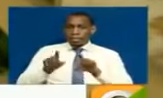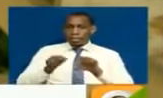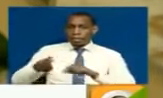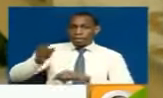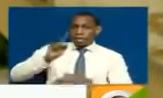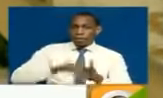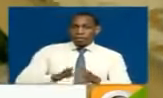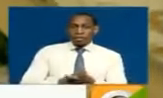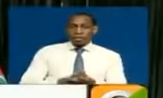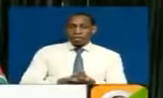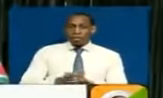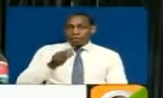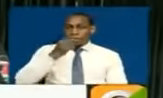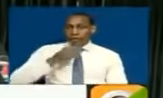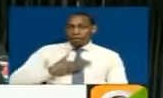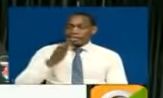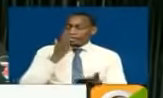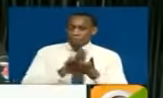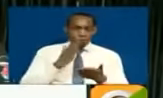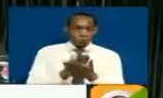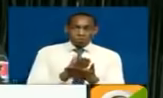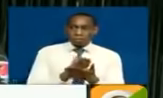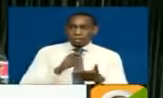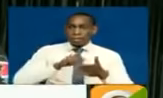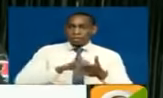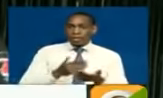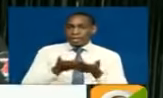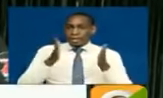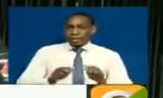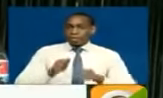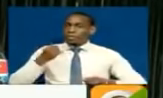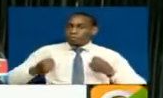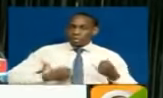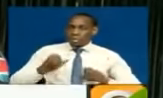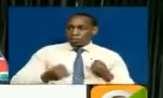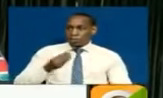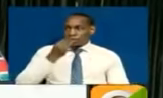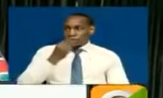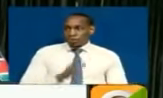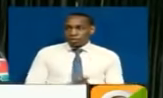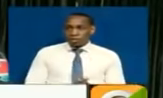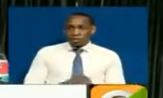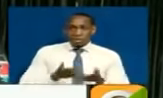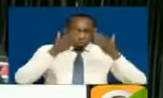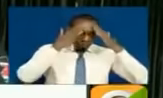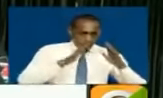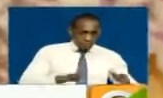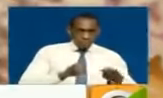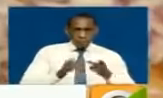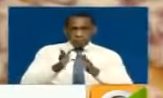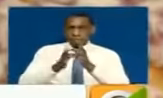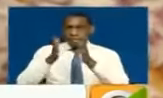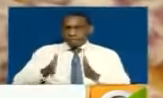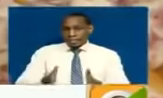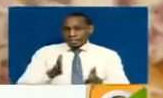pia, chakula yetu iko halal kabisa. So mtu yote anaweza enjoy chakula hata kama ni Muislamu ama ni